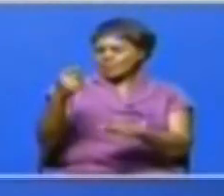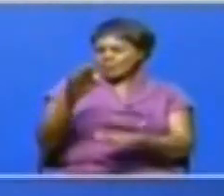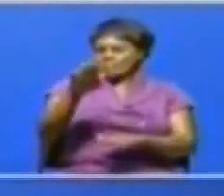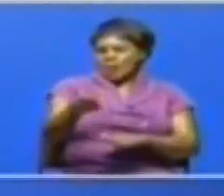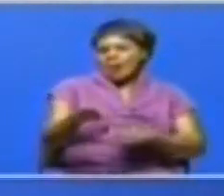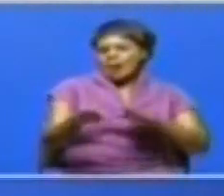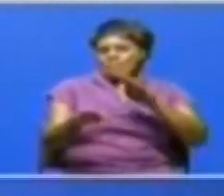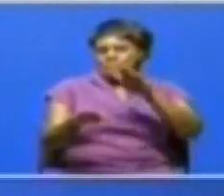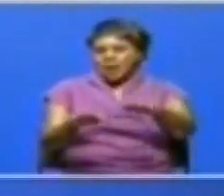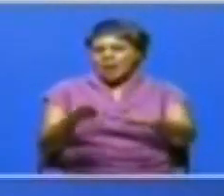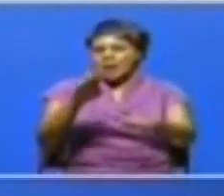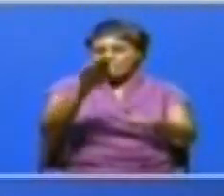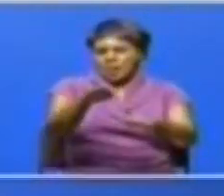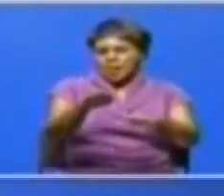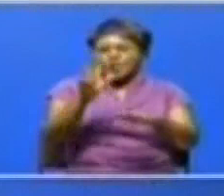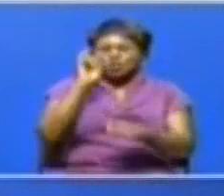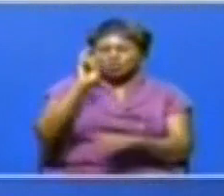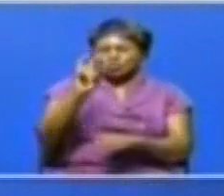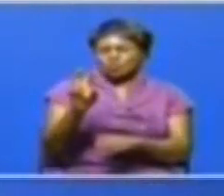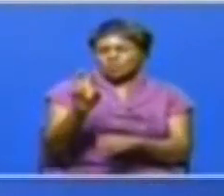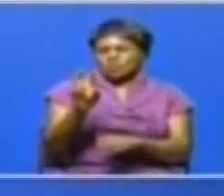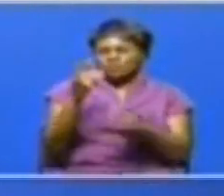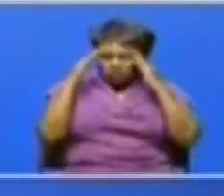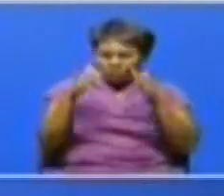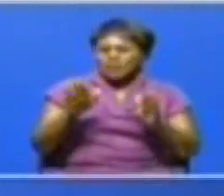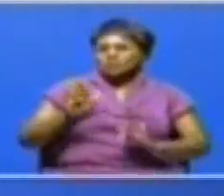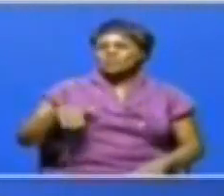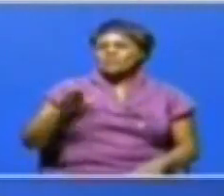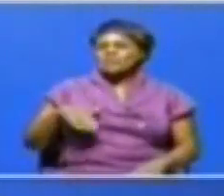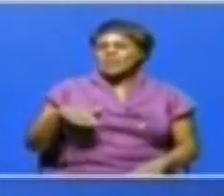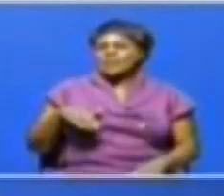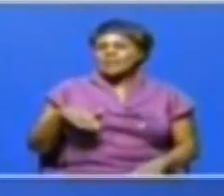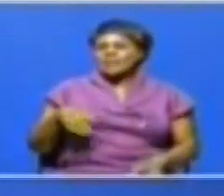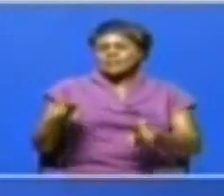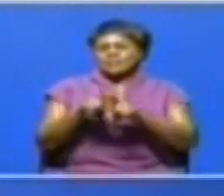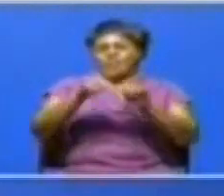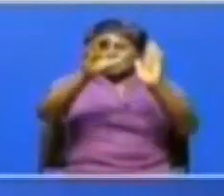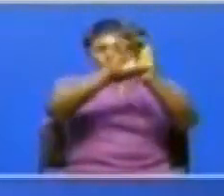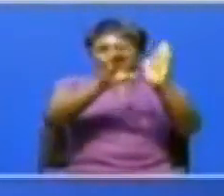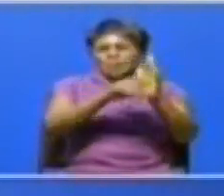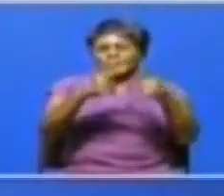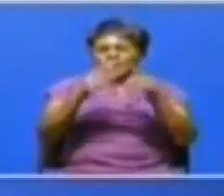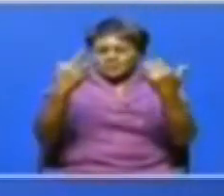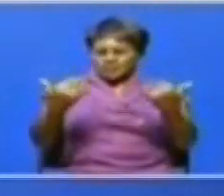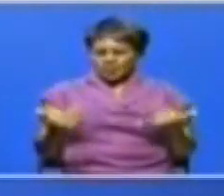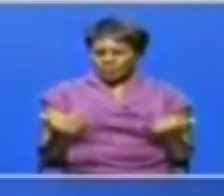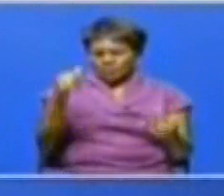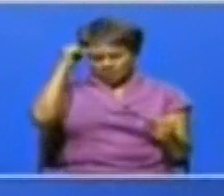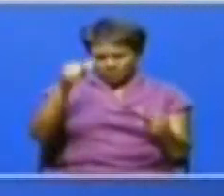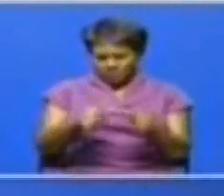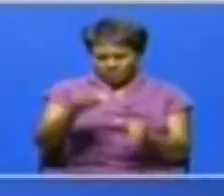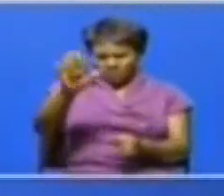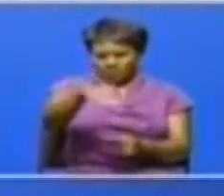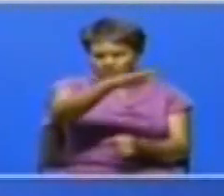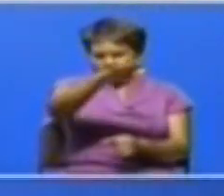inapiga hatua na kuweza kuangazia masuala ya kina mama kwenye kama ilivyodokezwa kwenye katiba. Lakini ilivyo sasa, kumbuka kwamba bunge